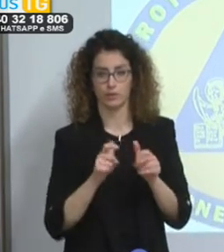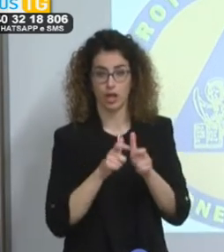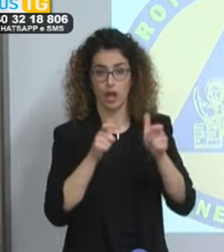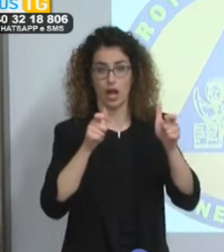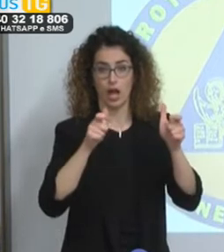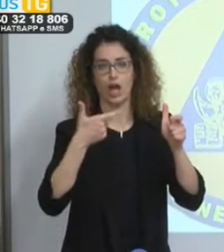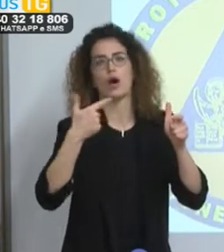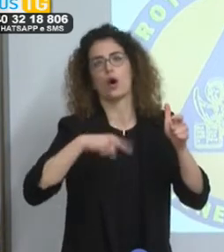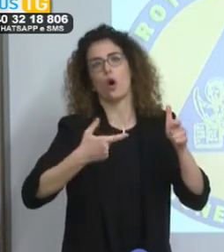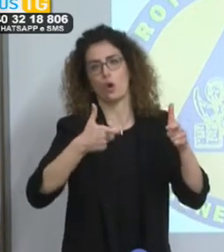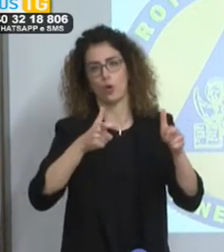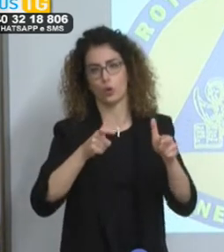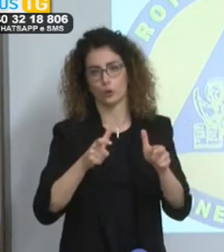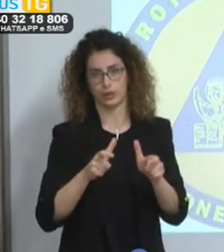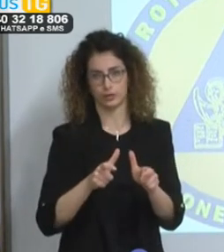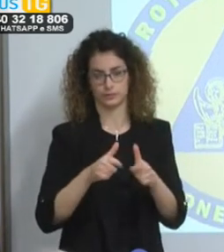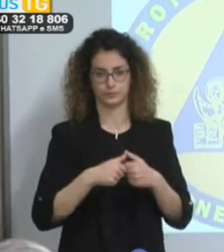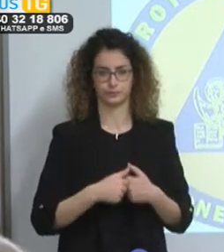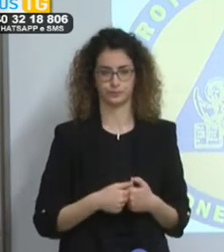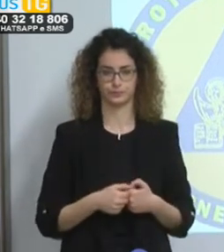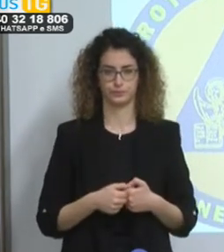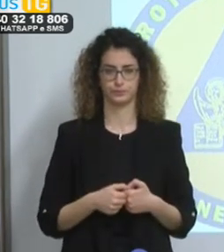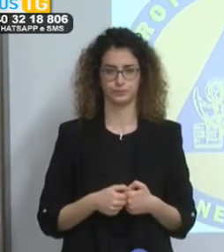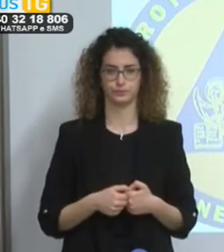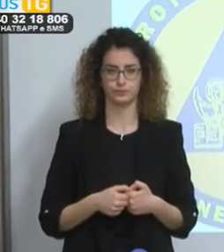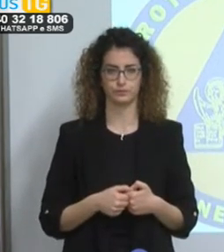Verona, in giù. E